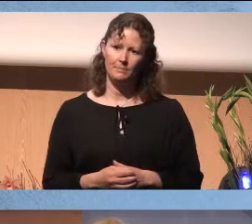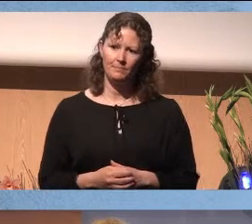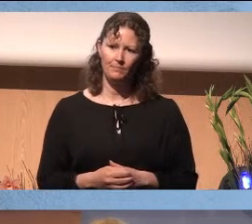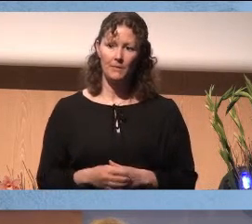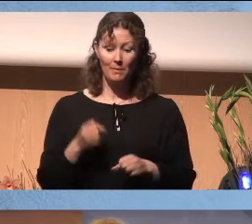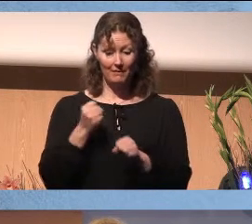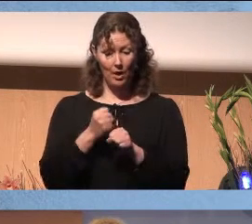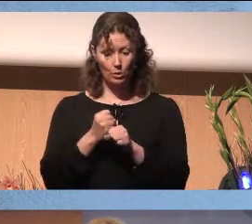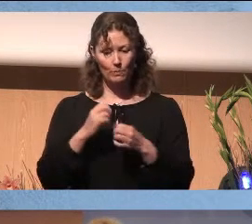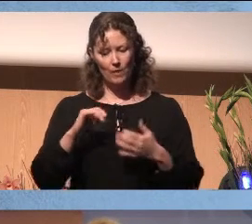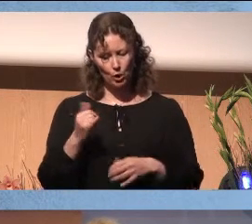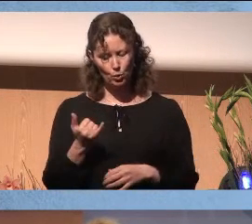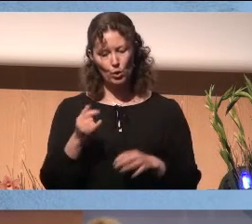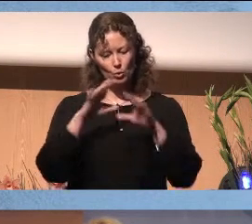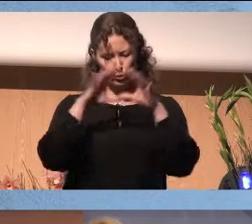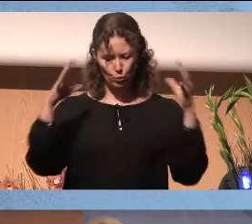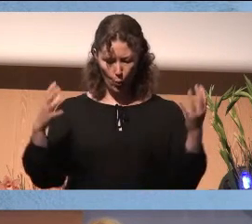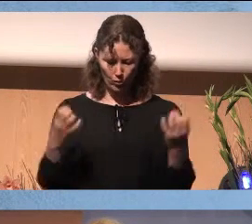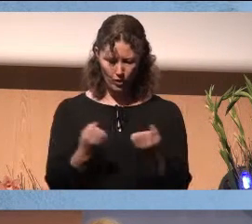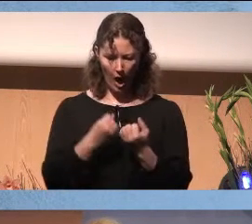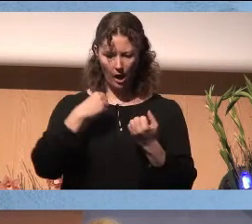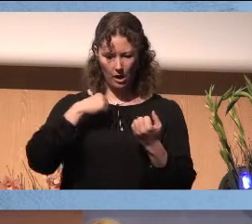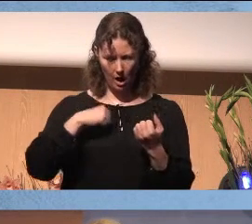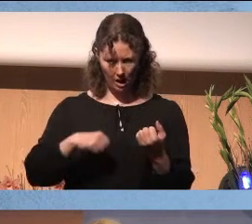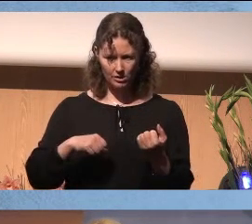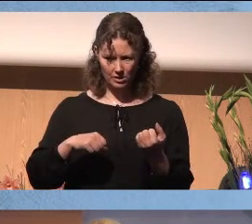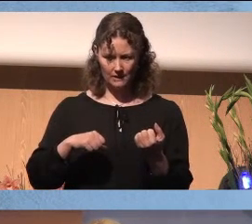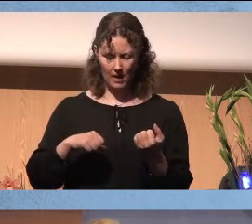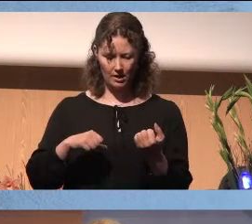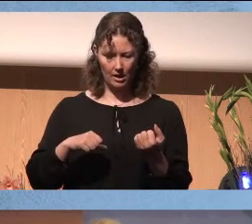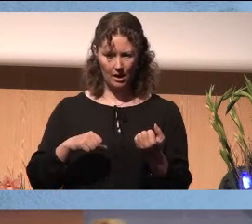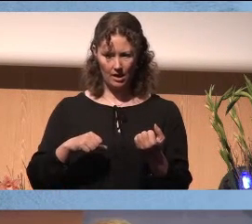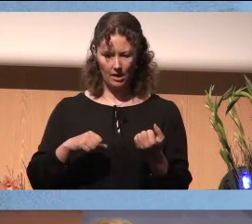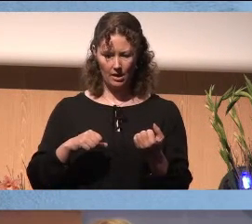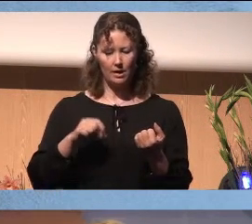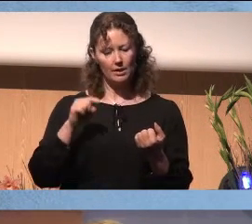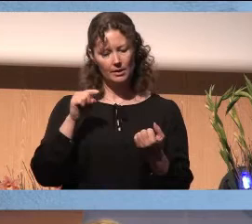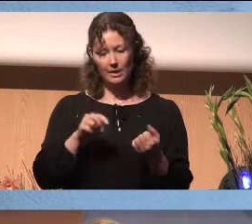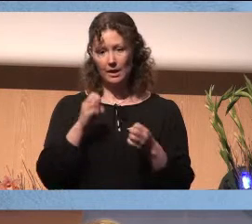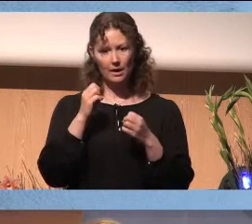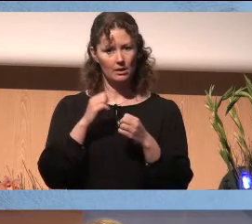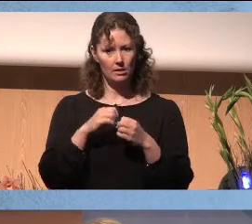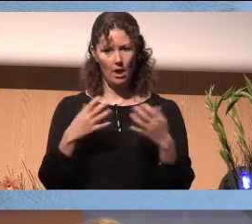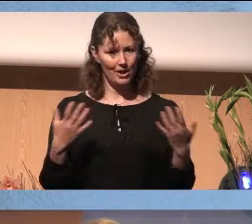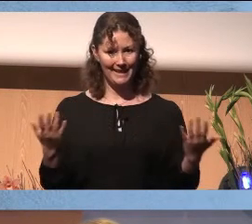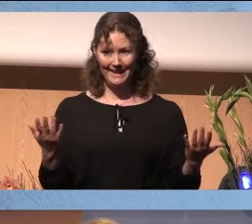Men faktum at det totale ansvaret for oss, det klarer ingen.